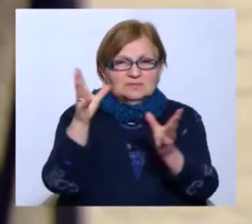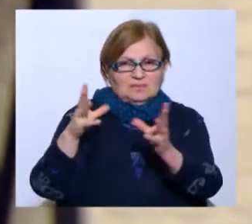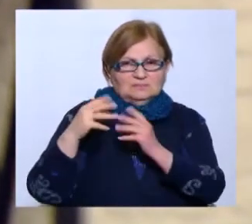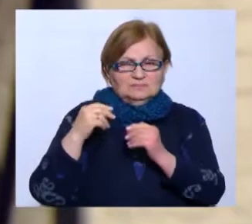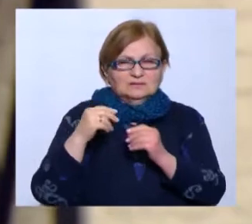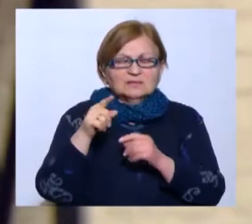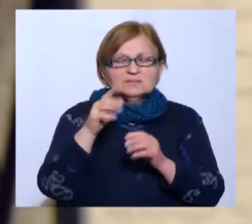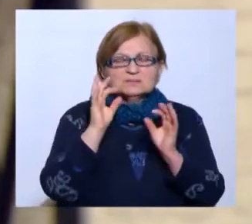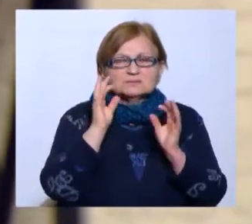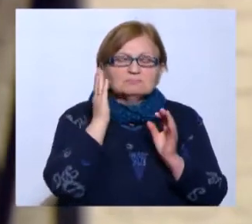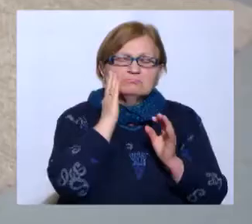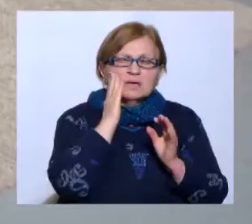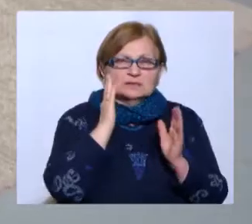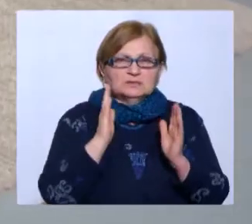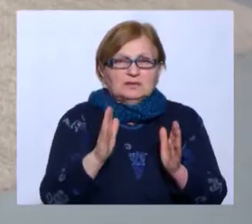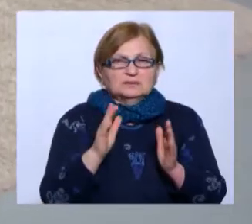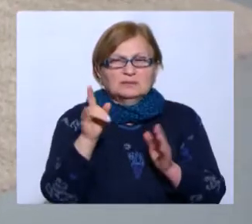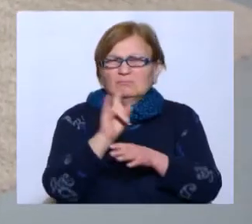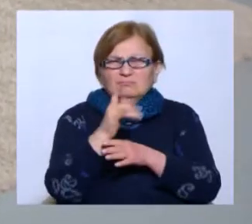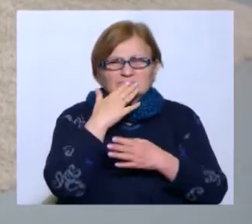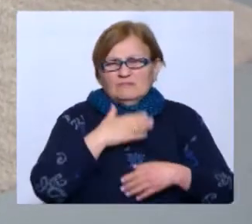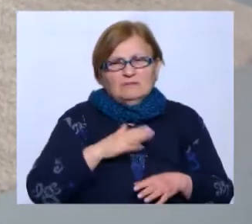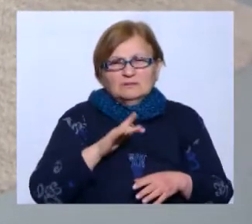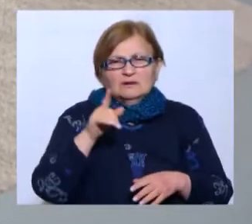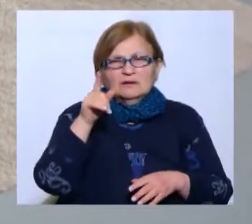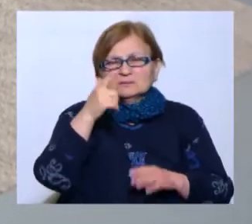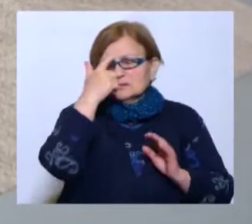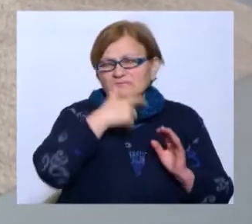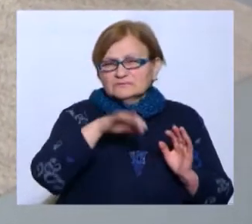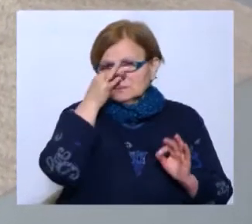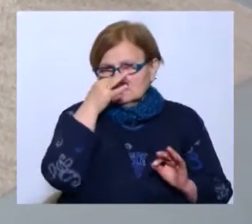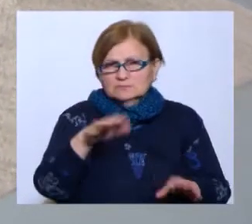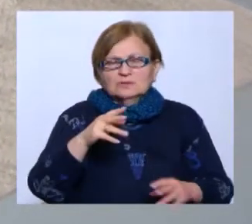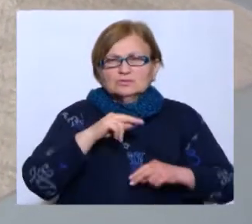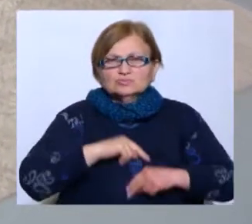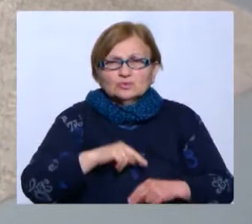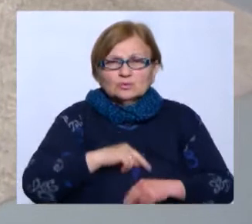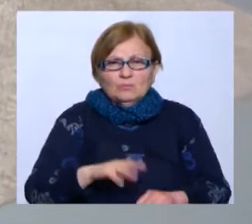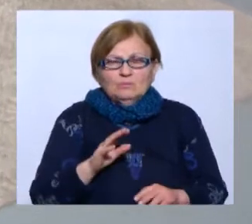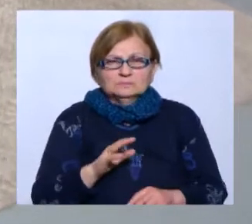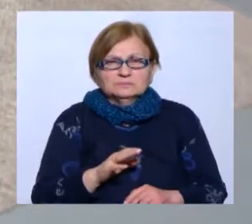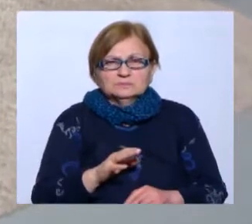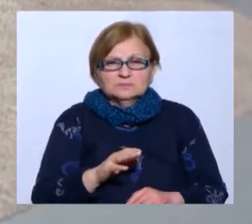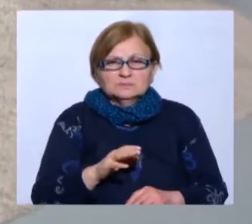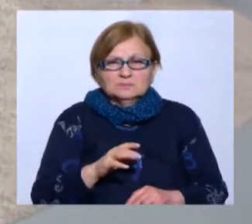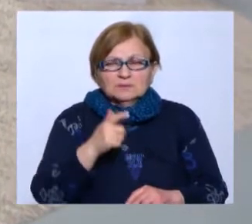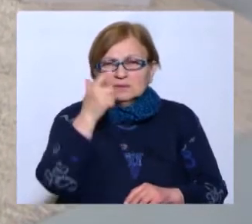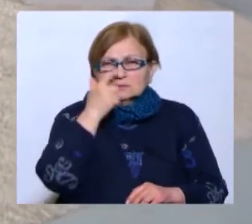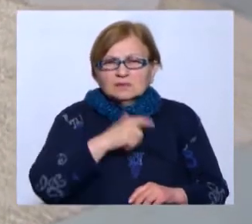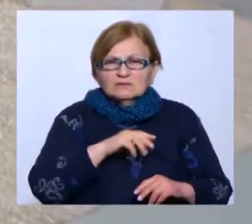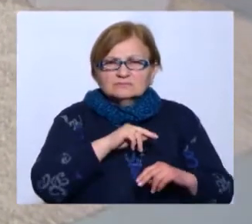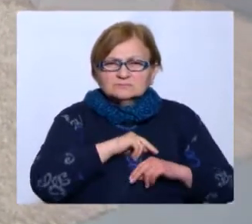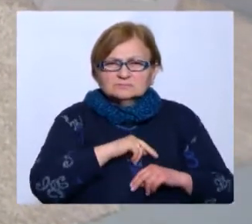არის ალალმართალი თავის მკითხველთან. იგი თავდაუზოგავად შრომობს, თავს არ ზოგავს,